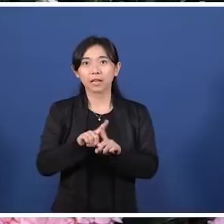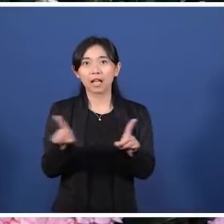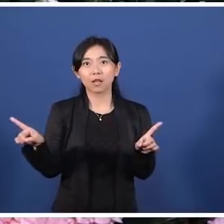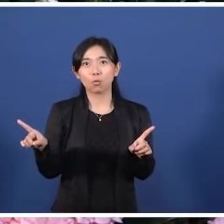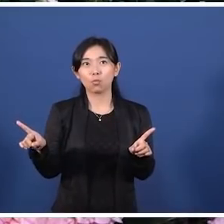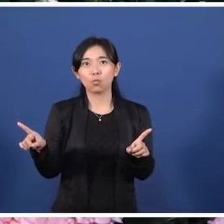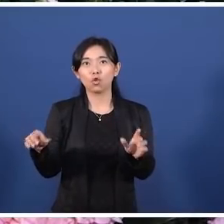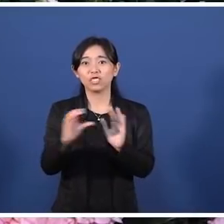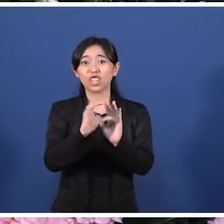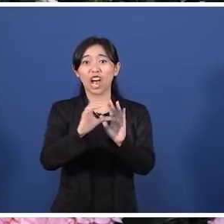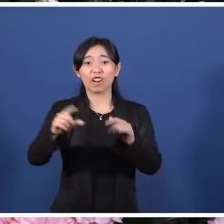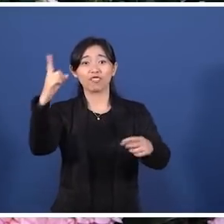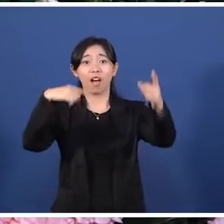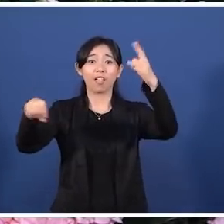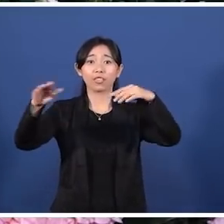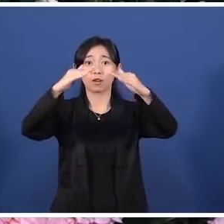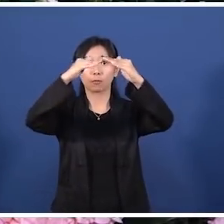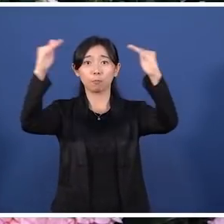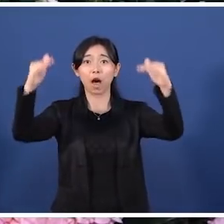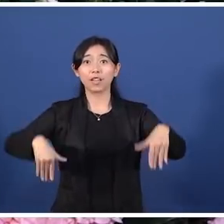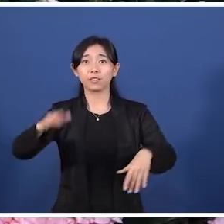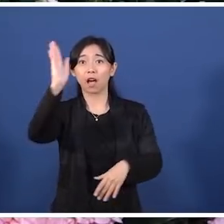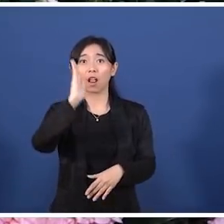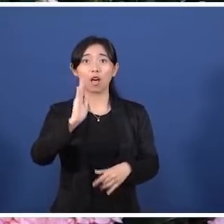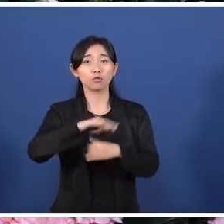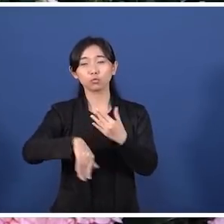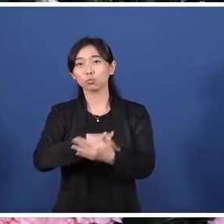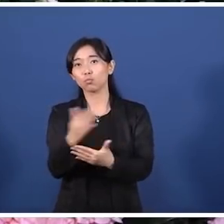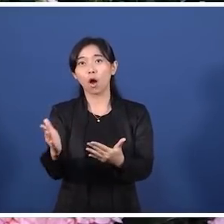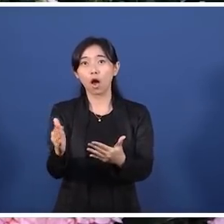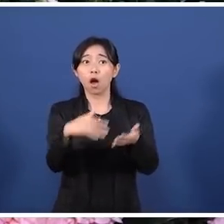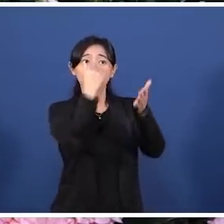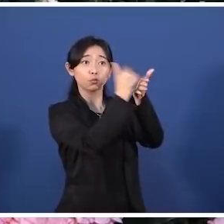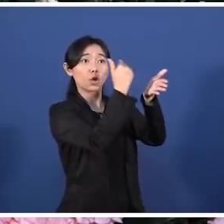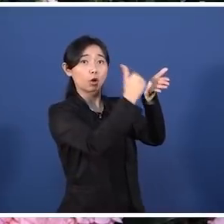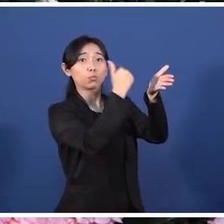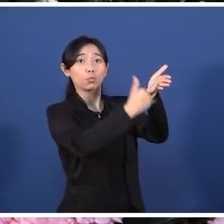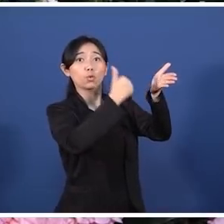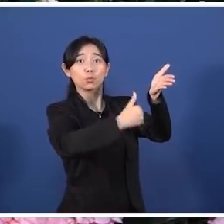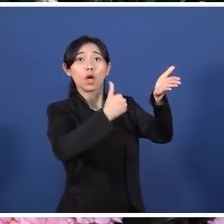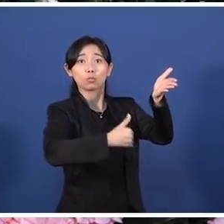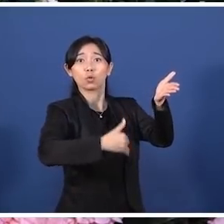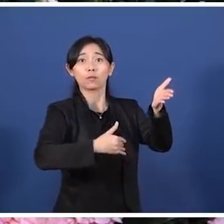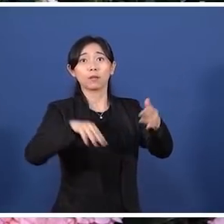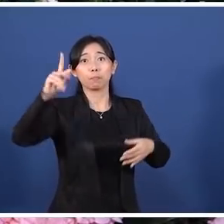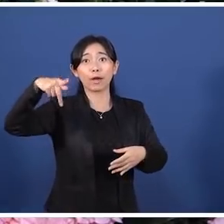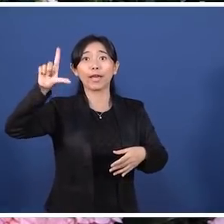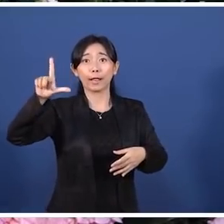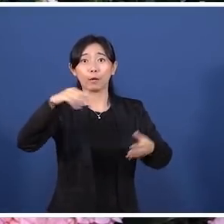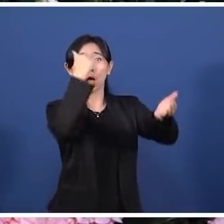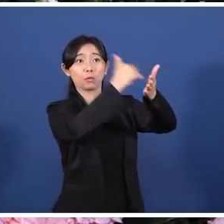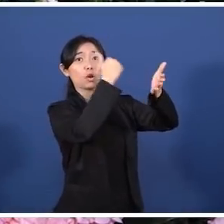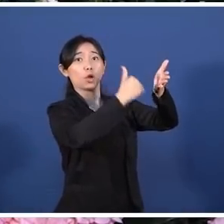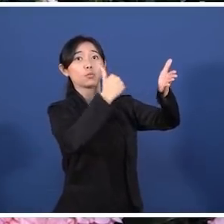ke bait Allah, berbagai macam peraturan-peraturan yang tentu pada dasarnya ingin mengajak